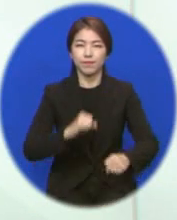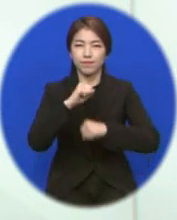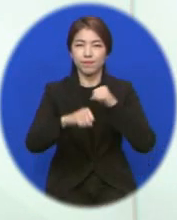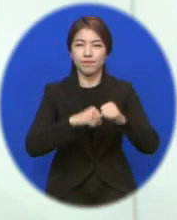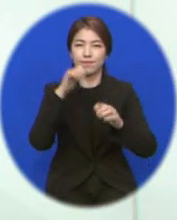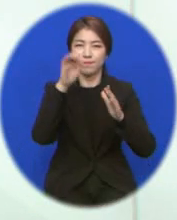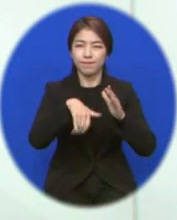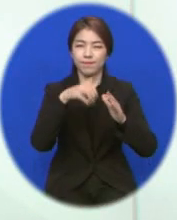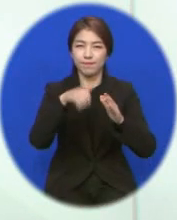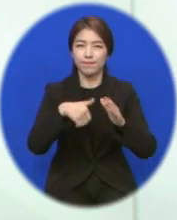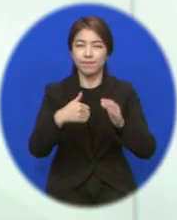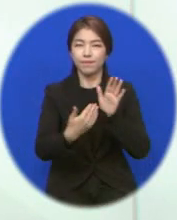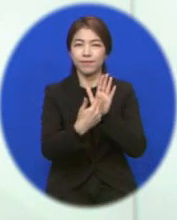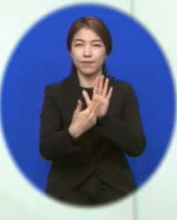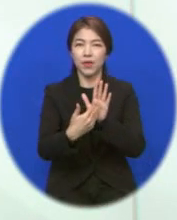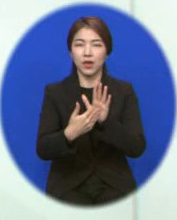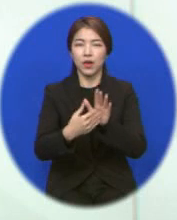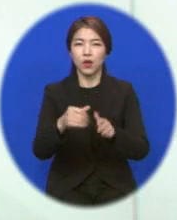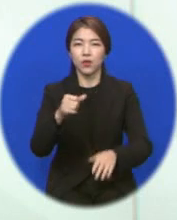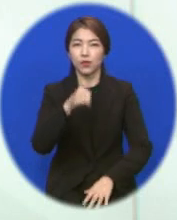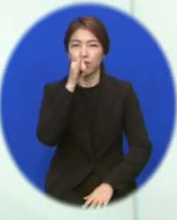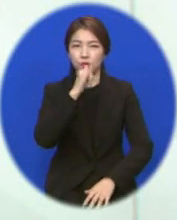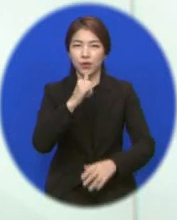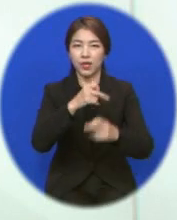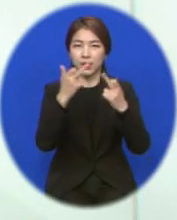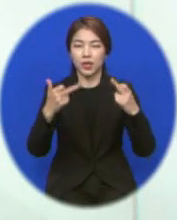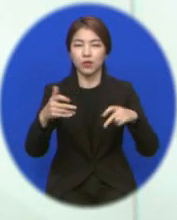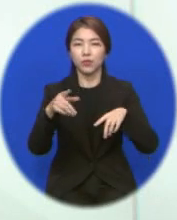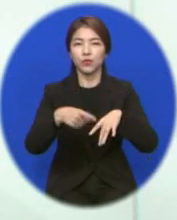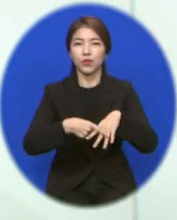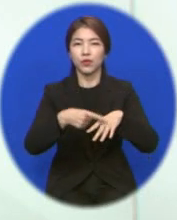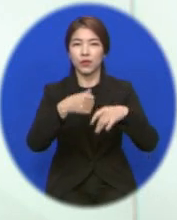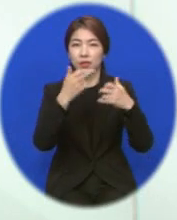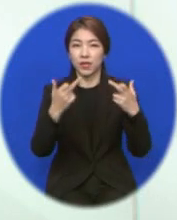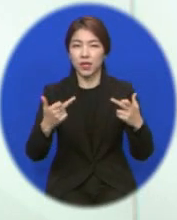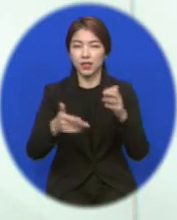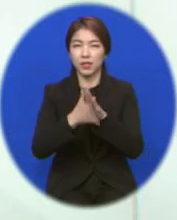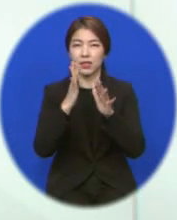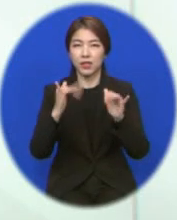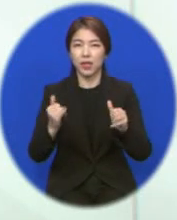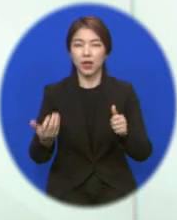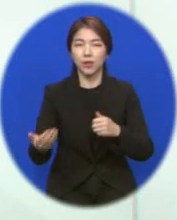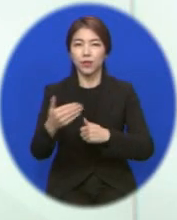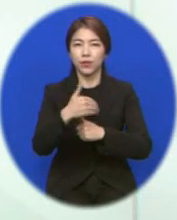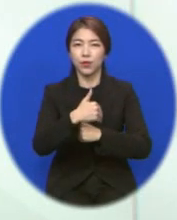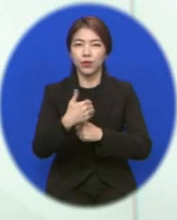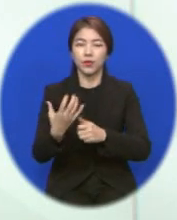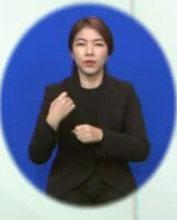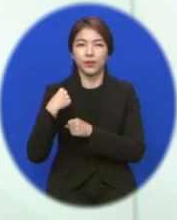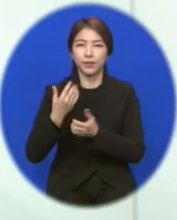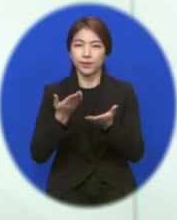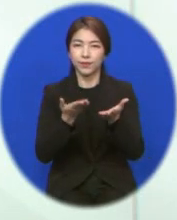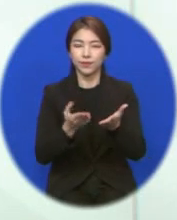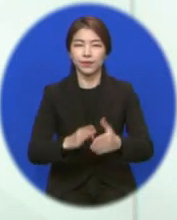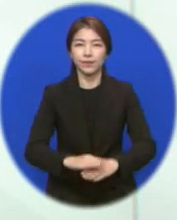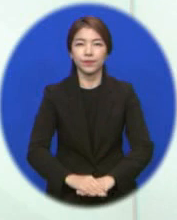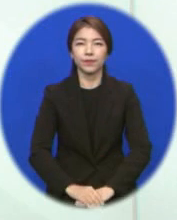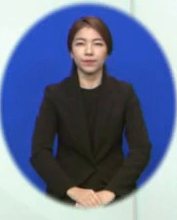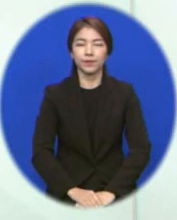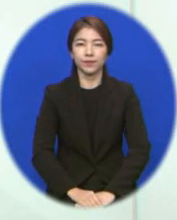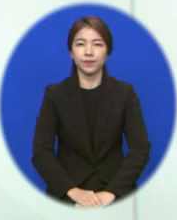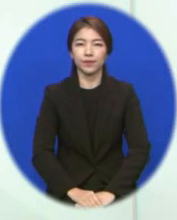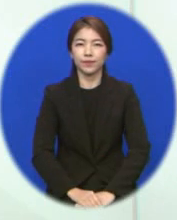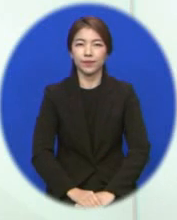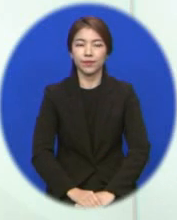개발을막고 명산인무등산을 시민들의품으로되돌려놓겠습니다